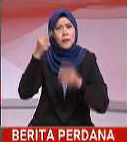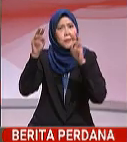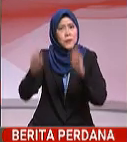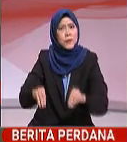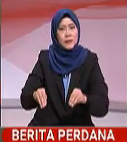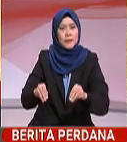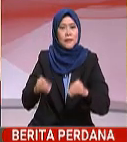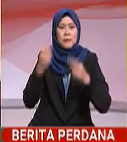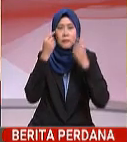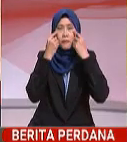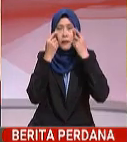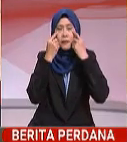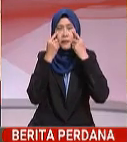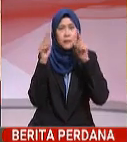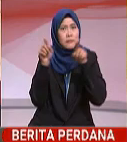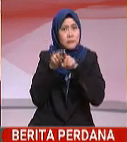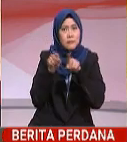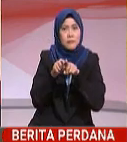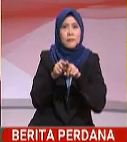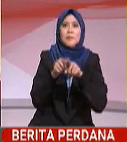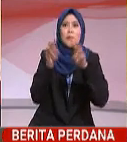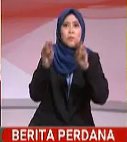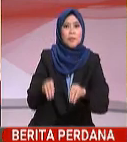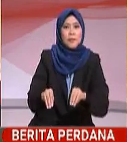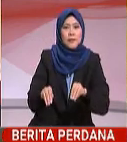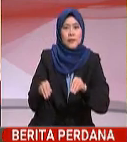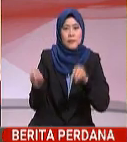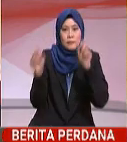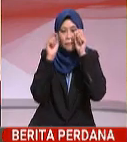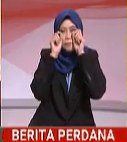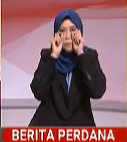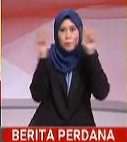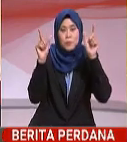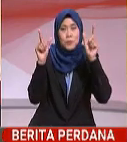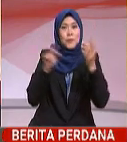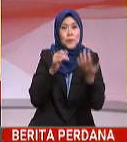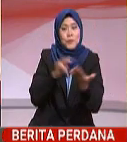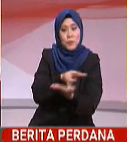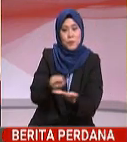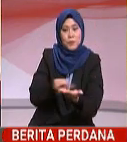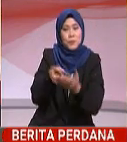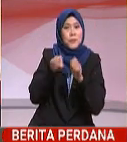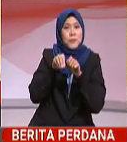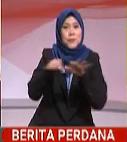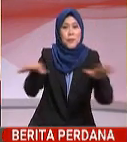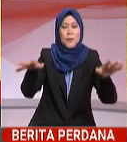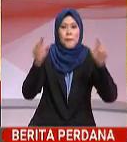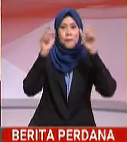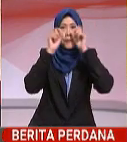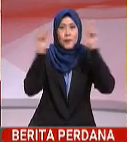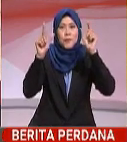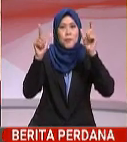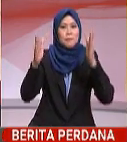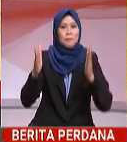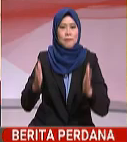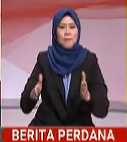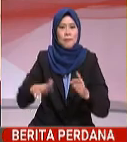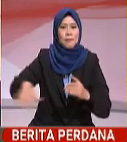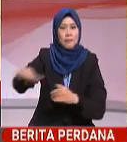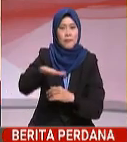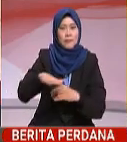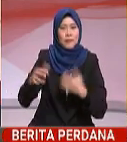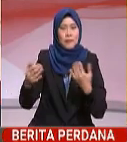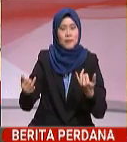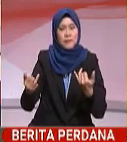besar dan hidung hampir sama seperti manusia membuatkannya terkejut. Video tersebut telah mengejutkan warga net. Menurut